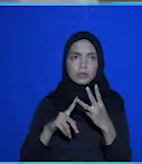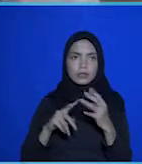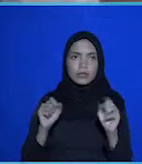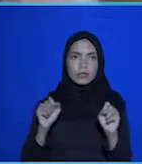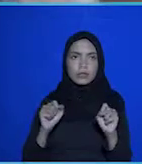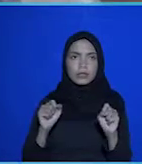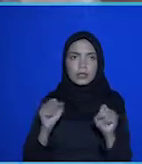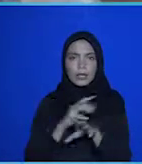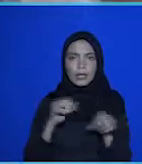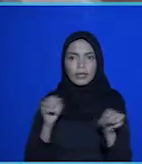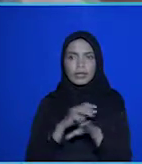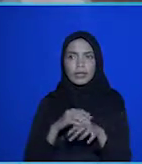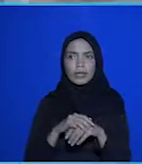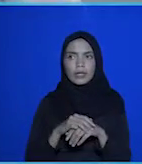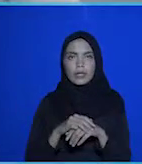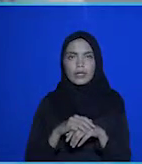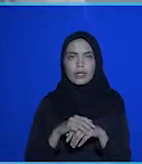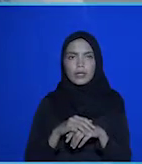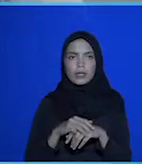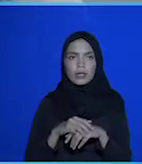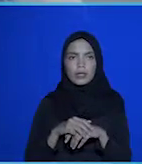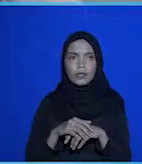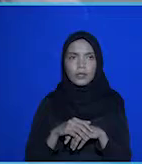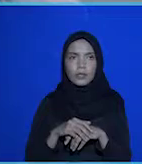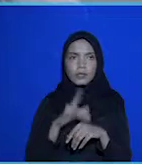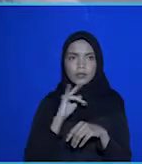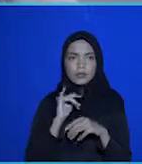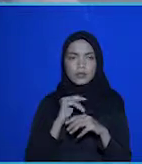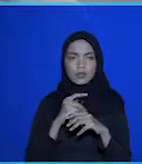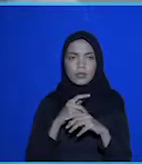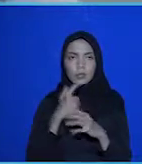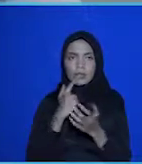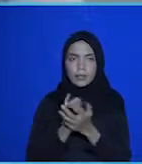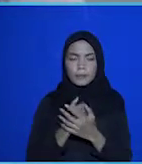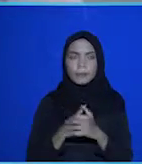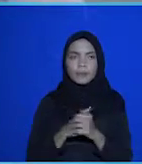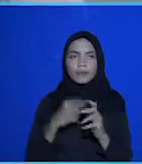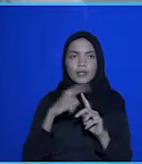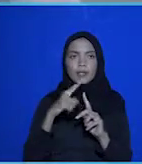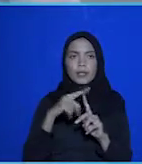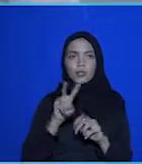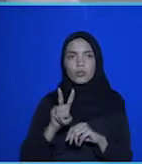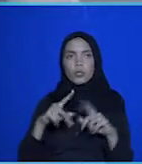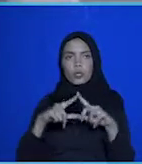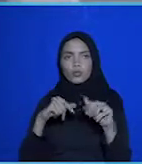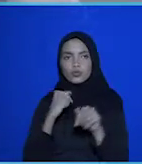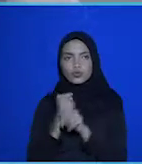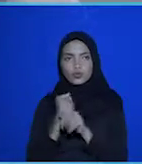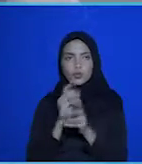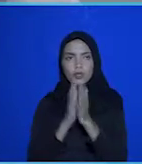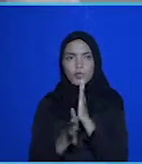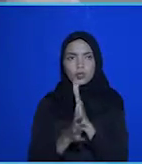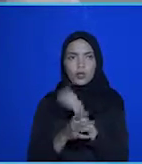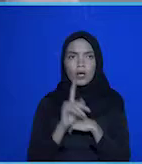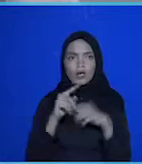Dan tindakan-tindakan yang sifatnya itu adalah tindakan darurat. Nah, pada tanggal 2 Agustus